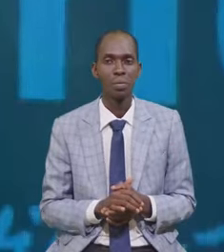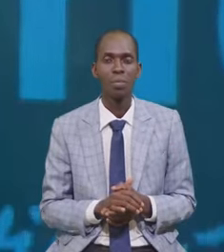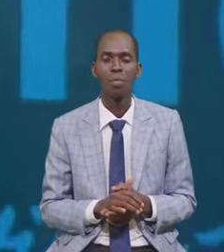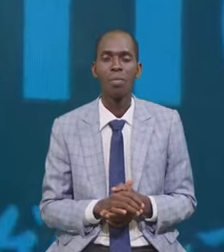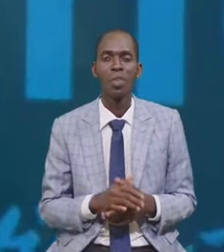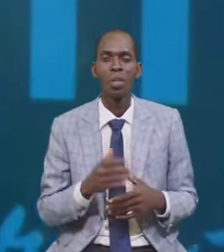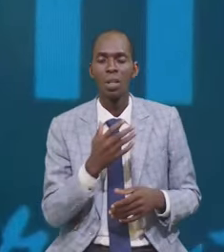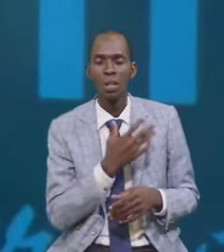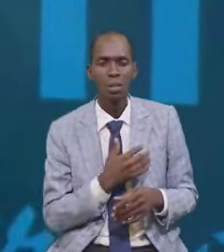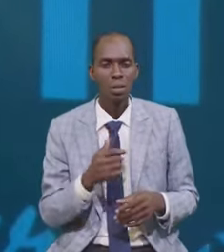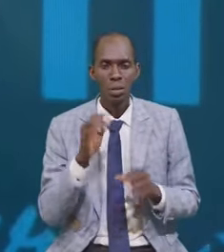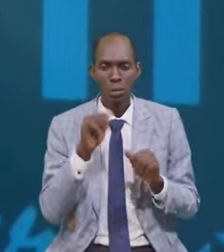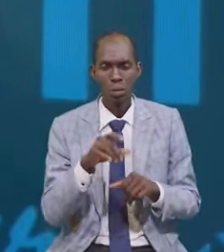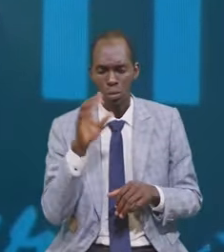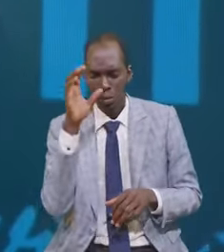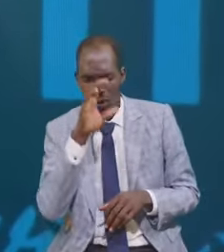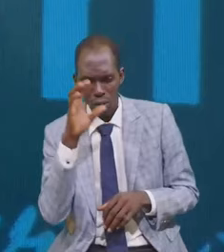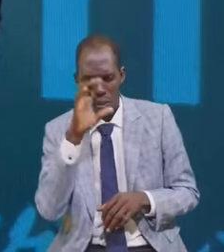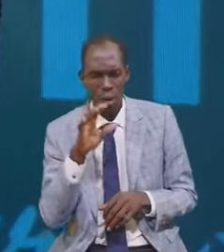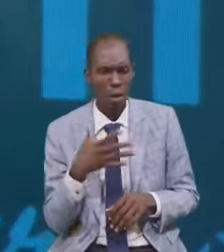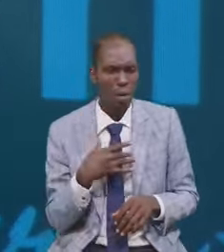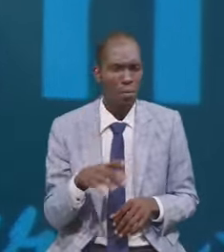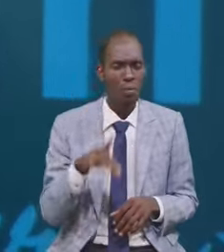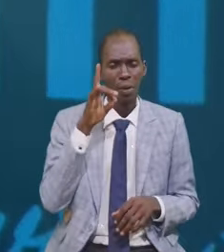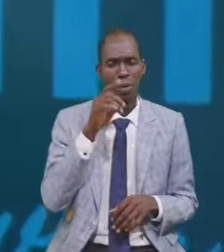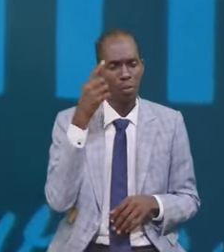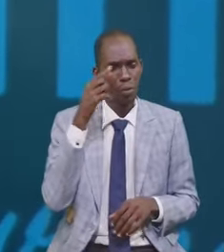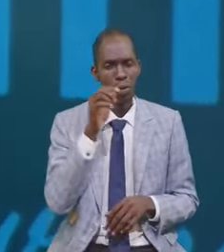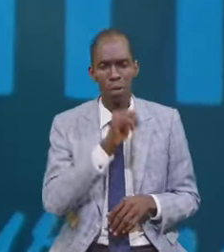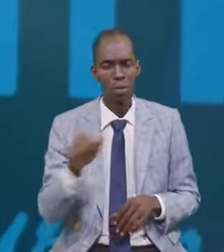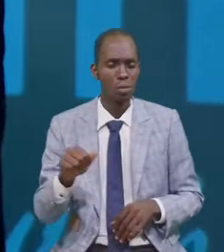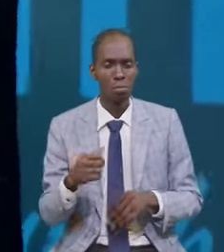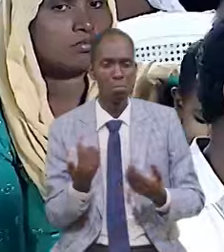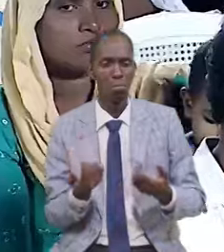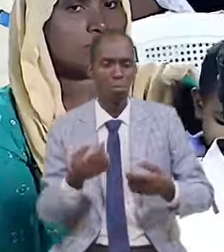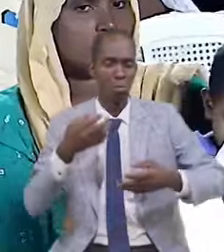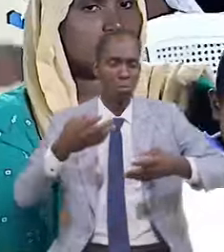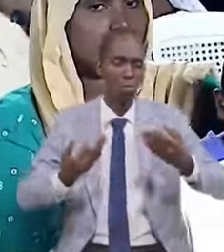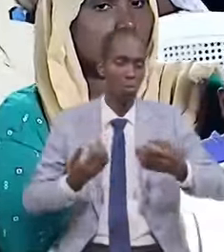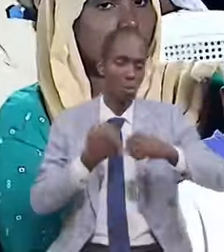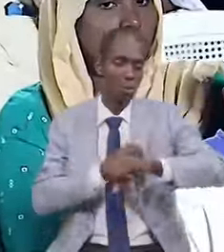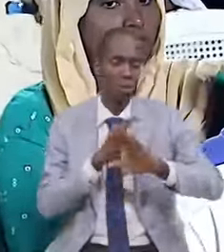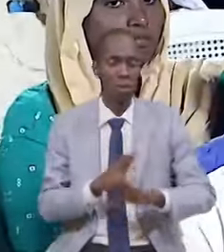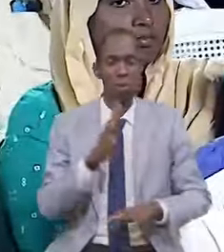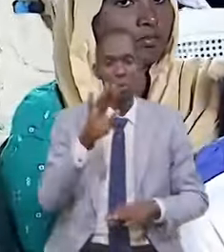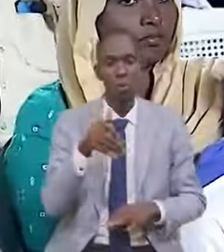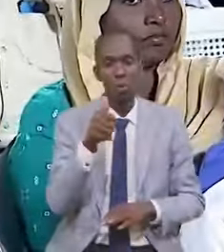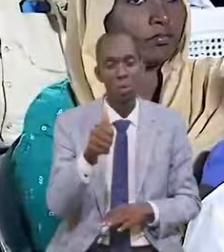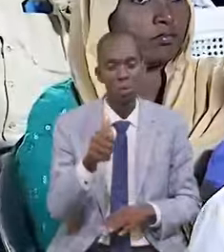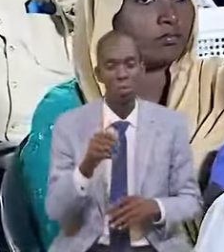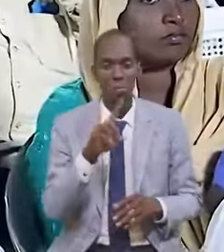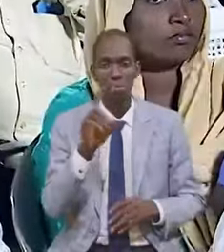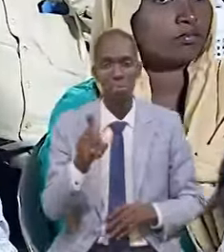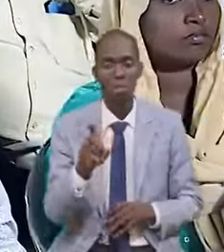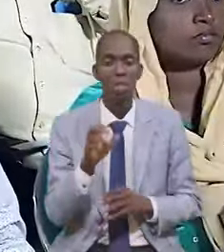search and look and find an advocate by yourself? Meeru vedukkuni mee kosam swayanga nyayavadini chusukuntar. If